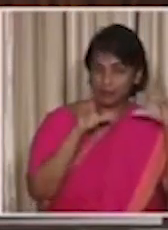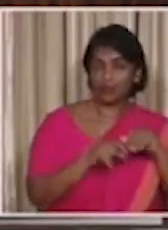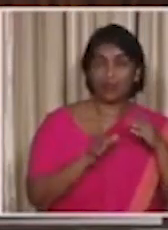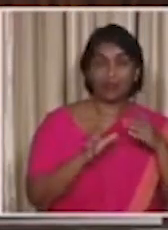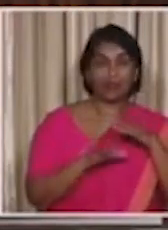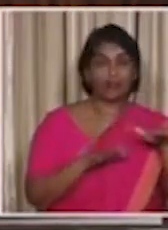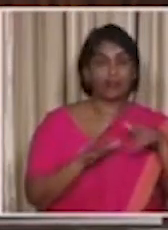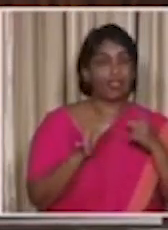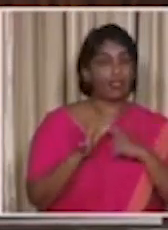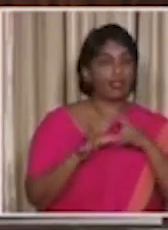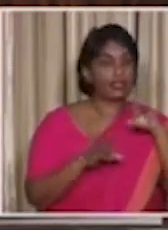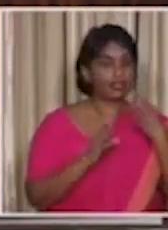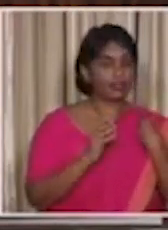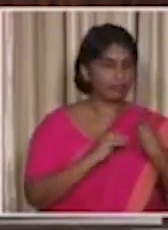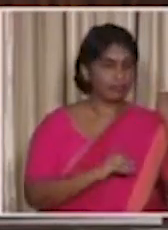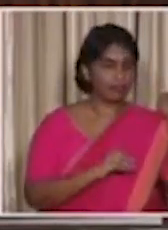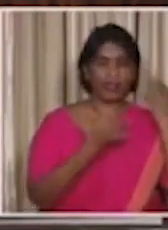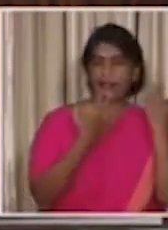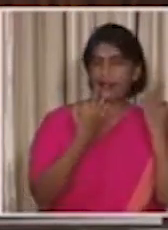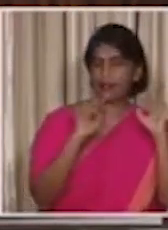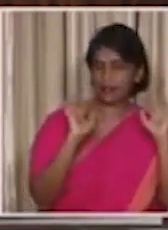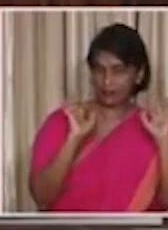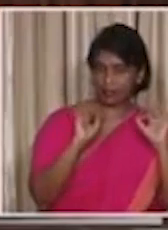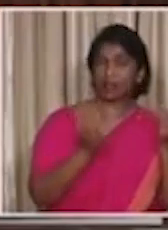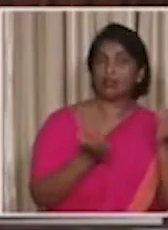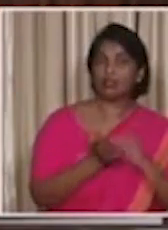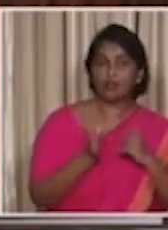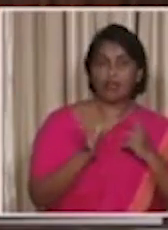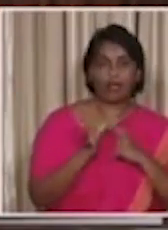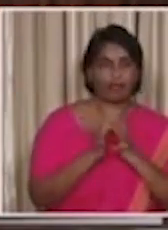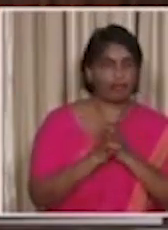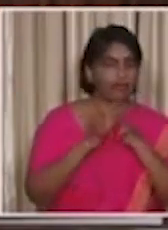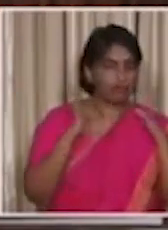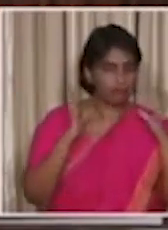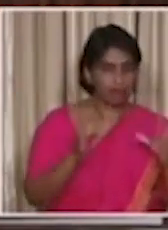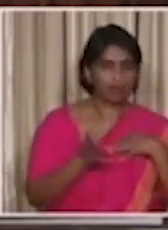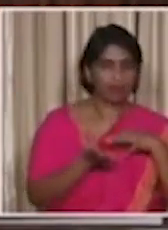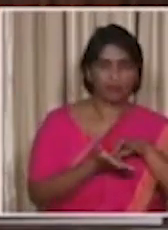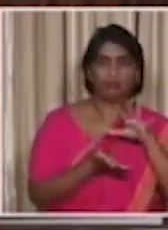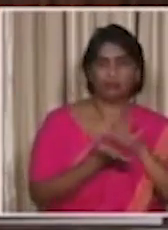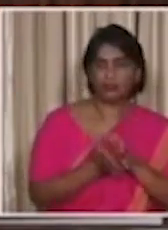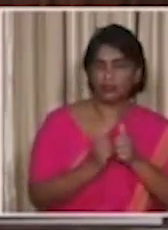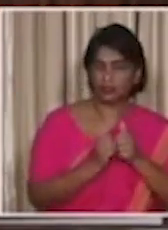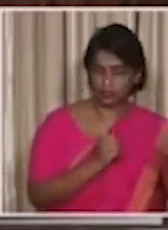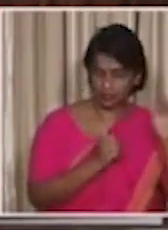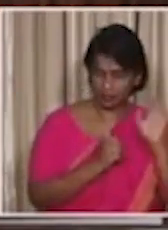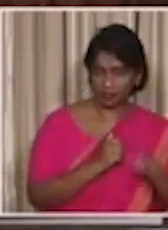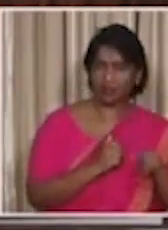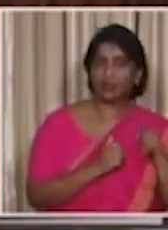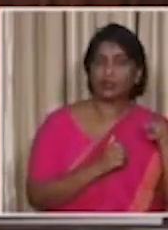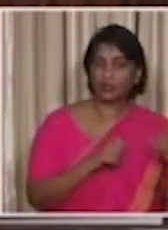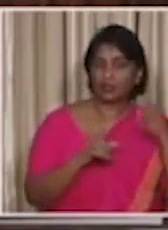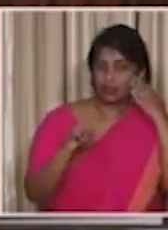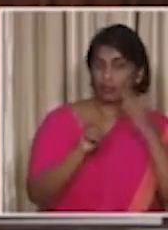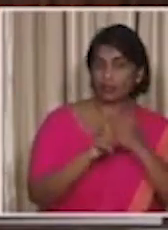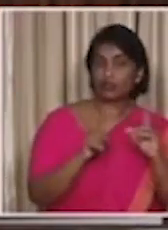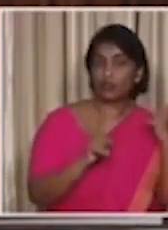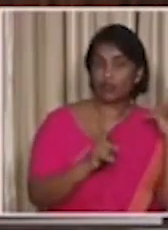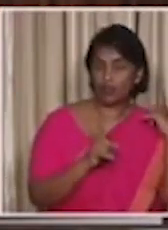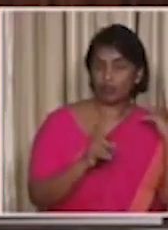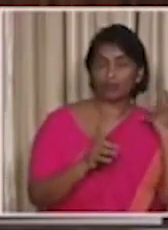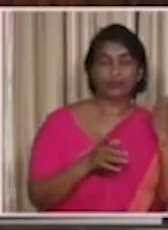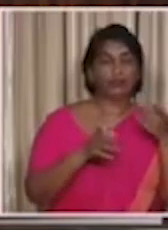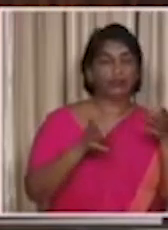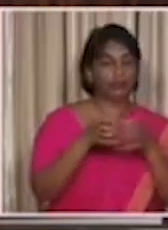අක්කර 100ක් මෑතකදී නිදහස් කළා. තවත් අක්කර ගණනාවක් ගැන තීරණයක් ගත යුතුව තිබෙනවා. ඒ ගැන යුද්ධ හමුදාව සහ